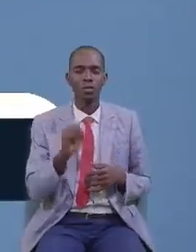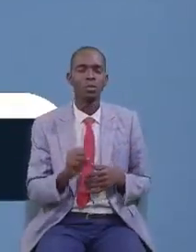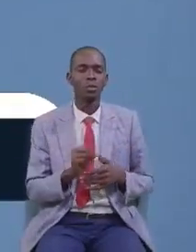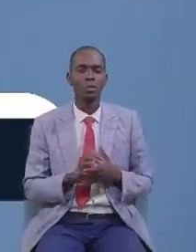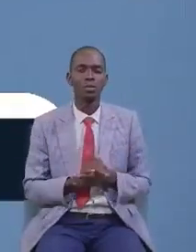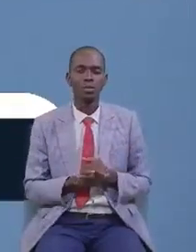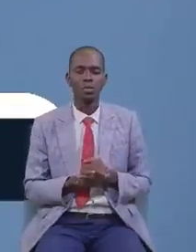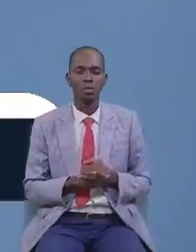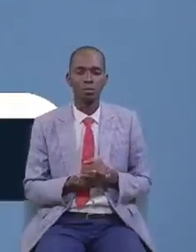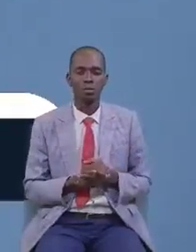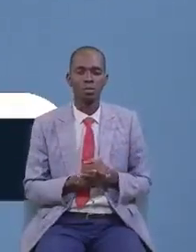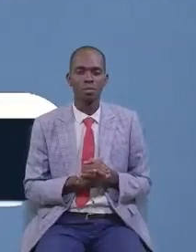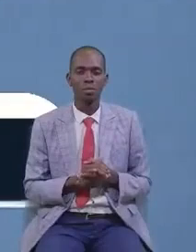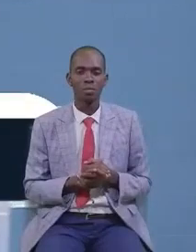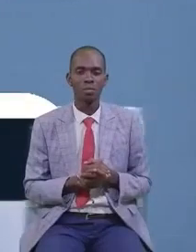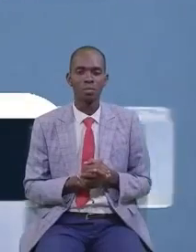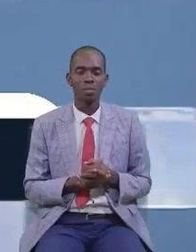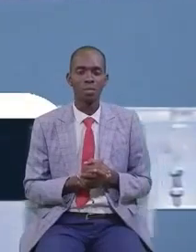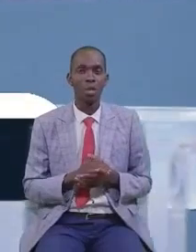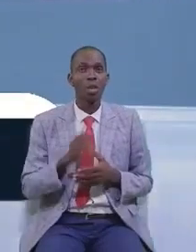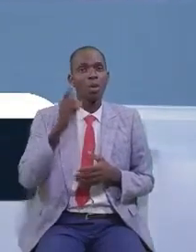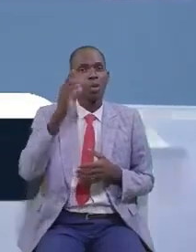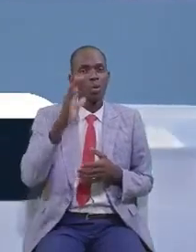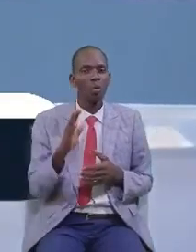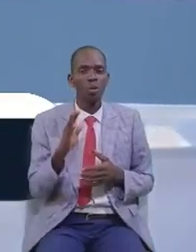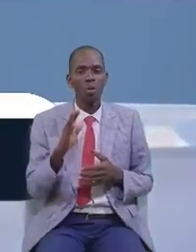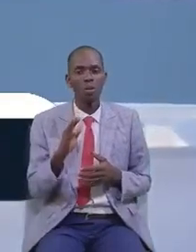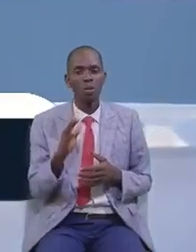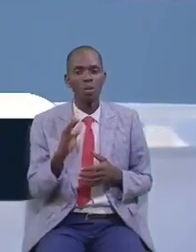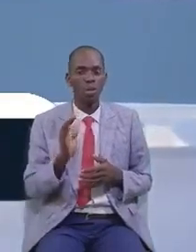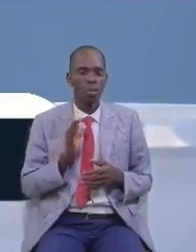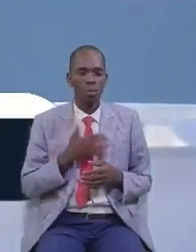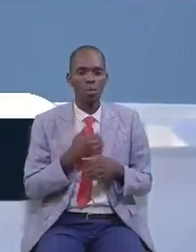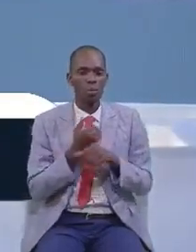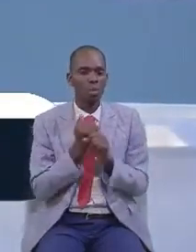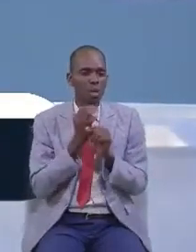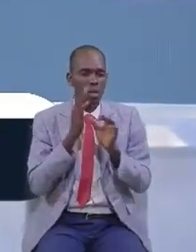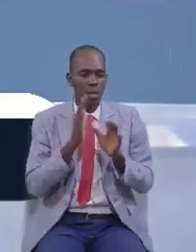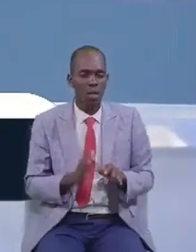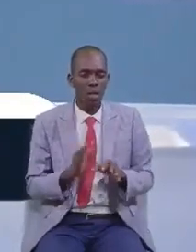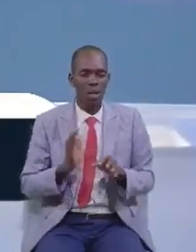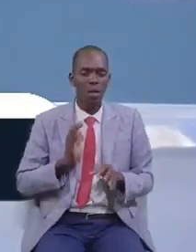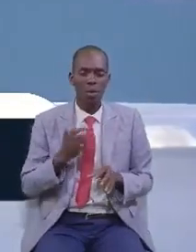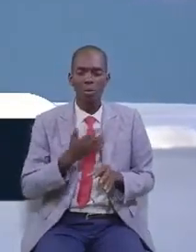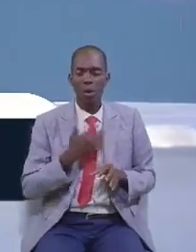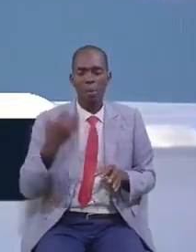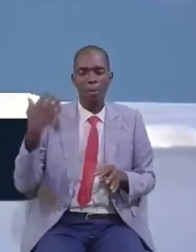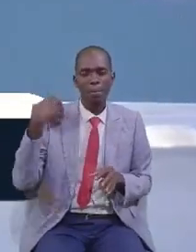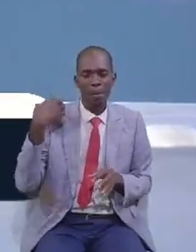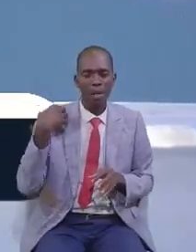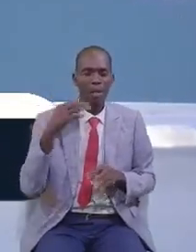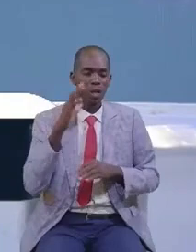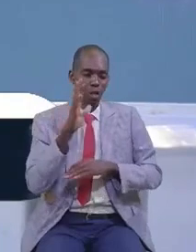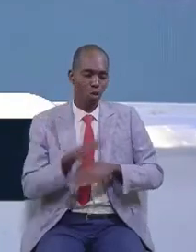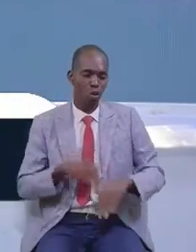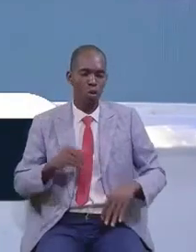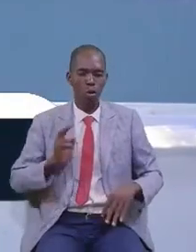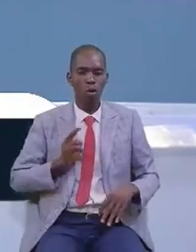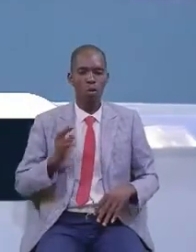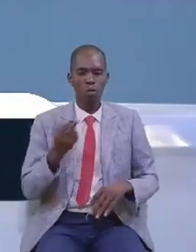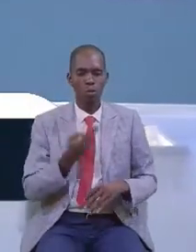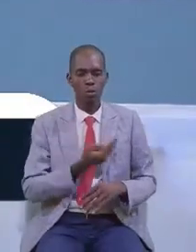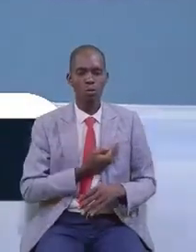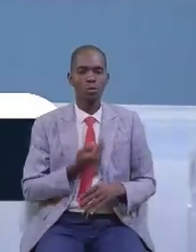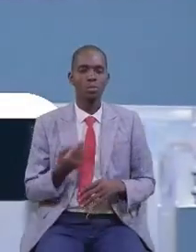స్వరాలు పిలుపులన్నిటి మధ్యలో, God, a maker, a master, he calls us. సృష్టికర్త అయిన